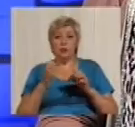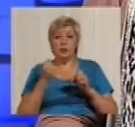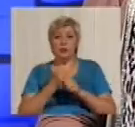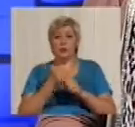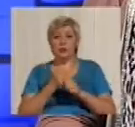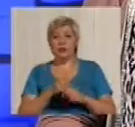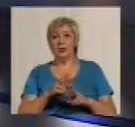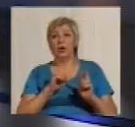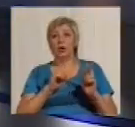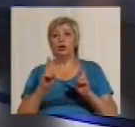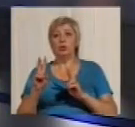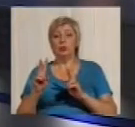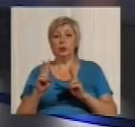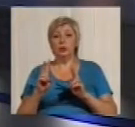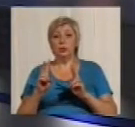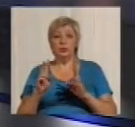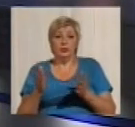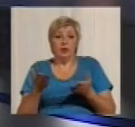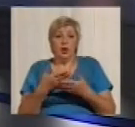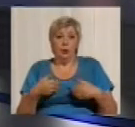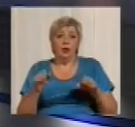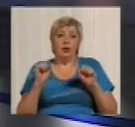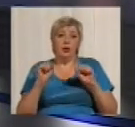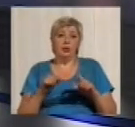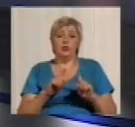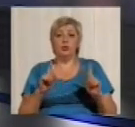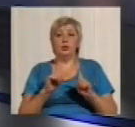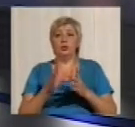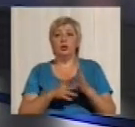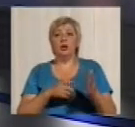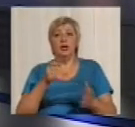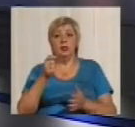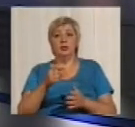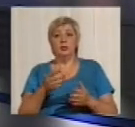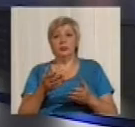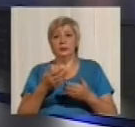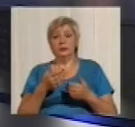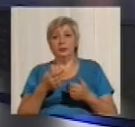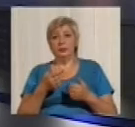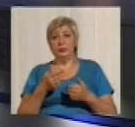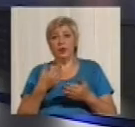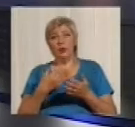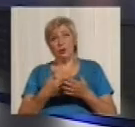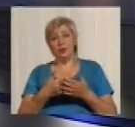кто может быть, мы можем что-то подавать, ну мы приблизительно знаем, с чем мы столкнемся.